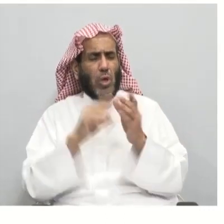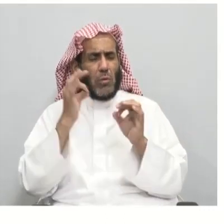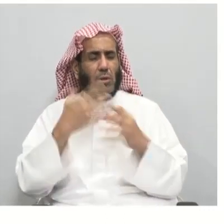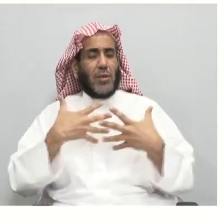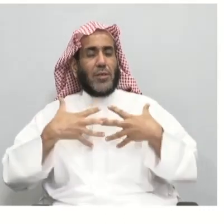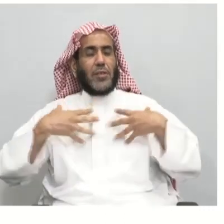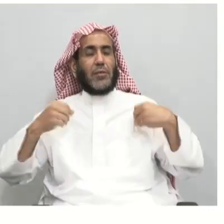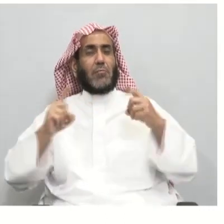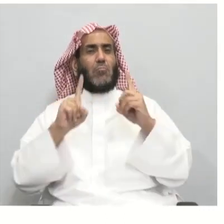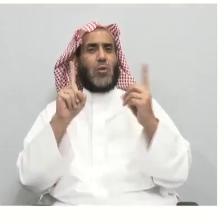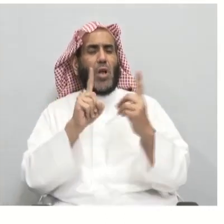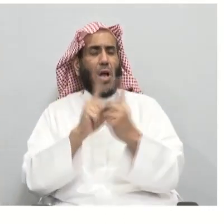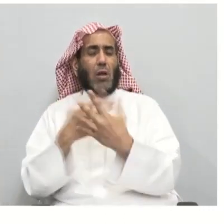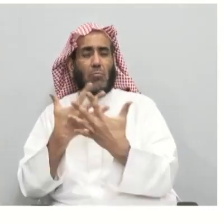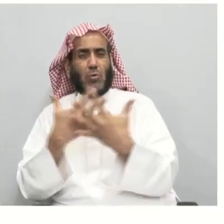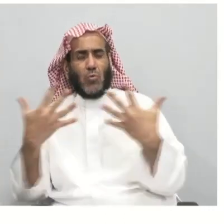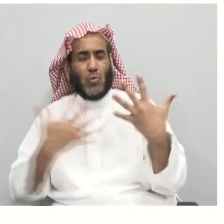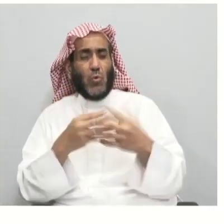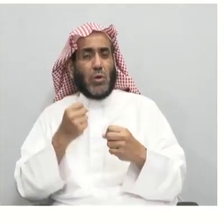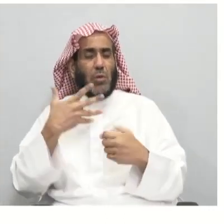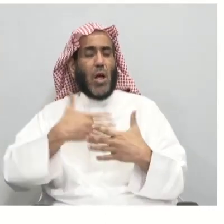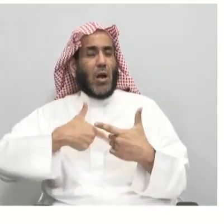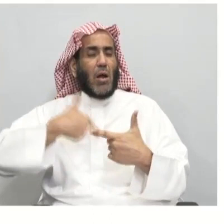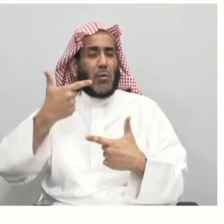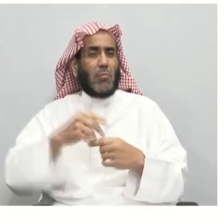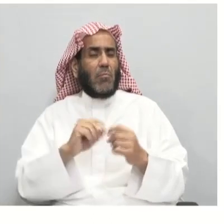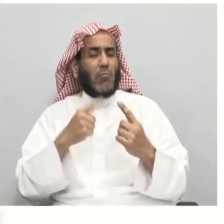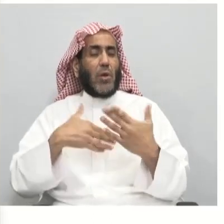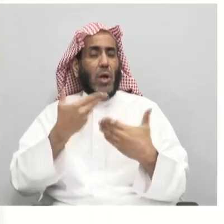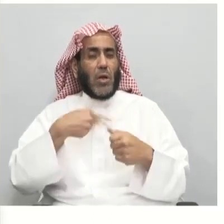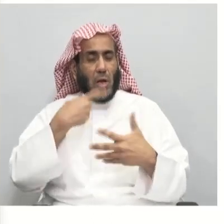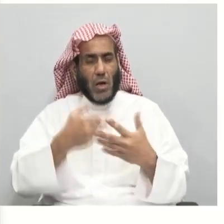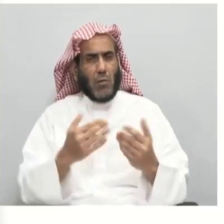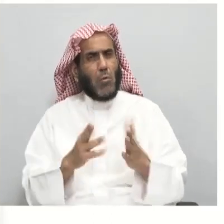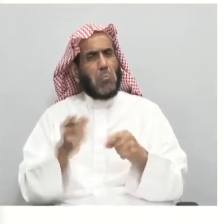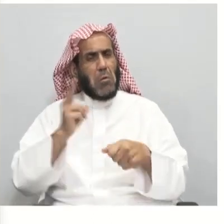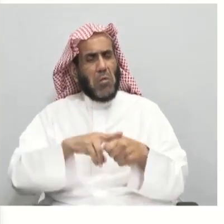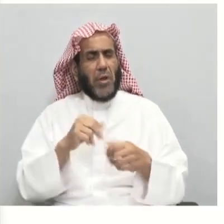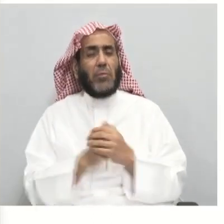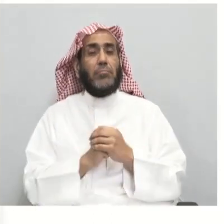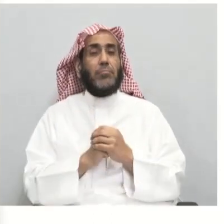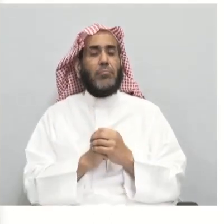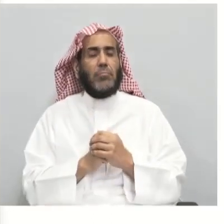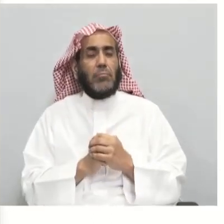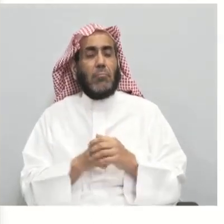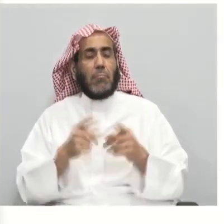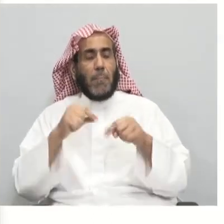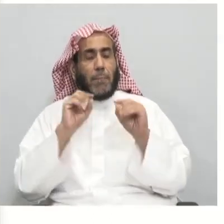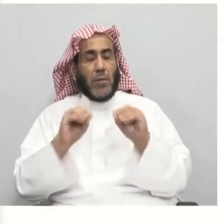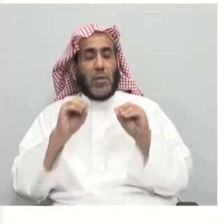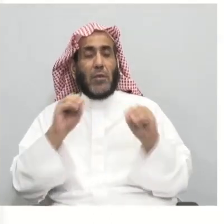الاستمتاع بلقاء المشاركين وابداء الرغبه في لقاء اخر اذا